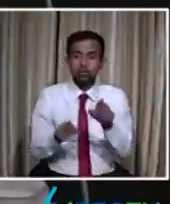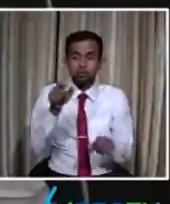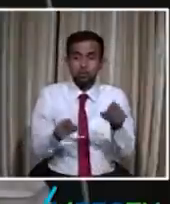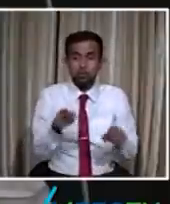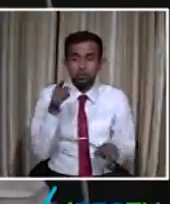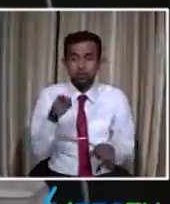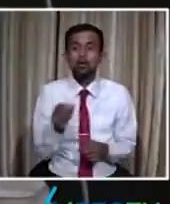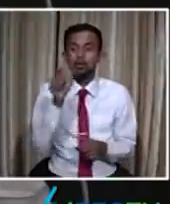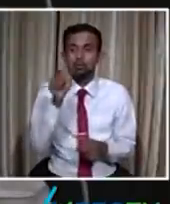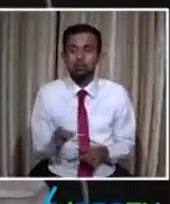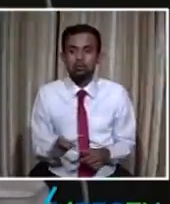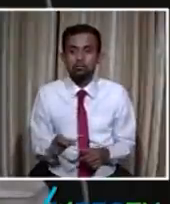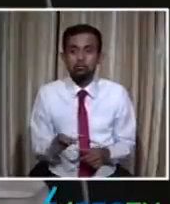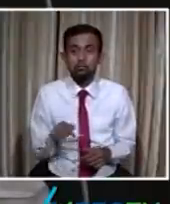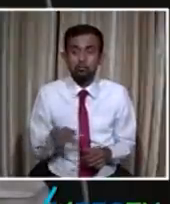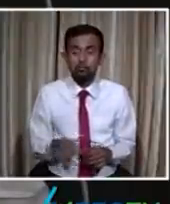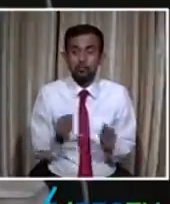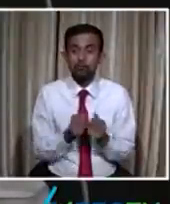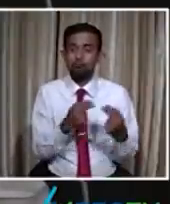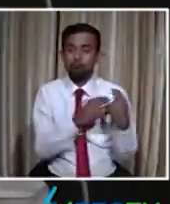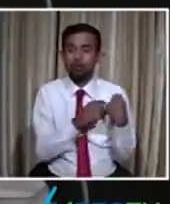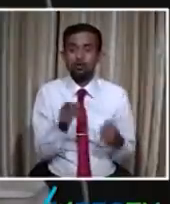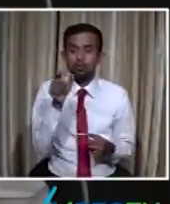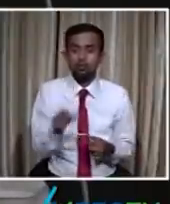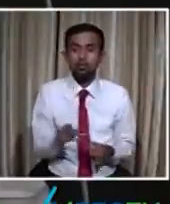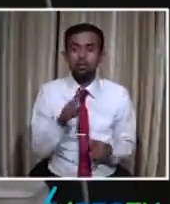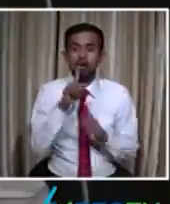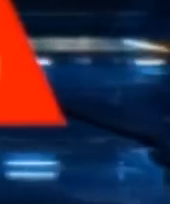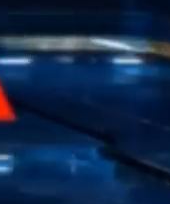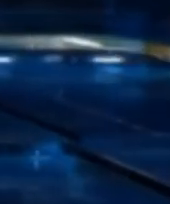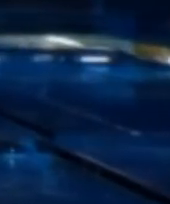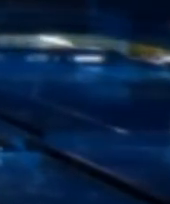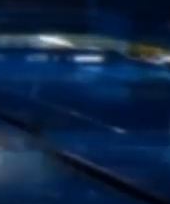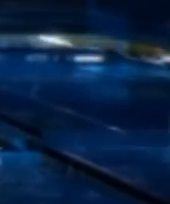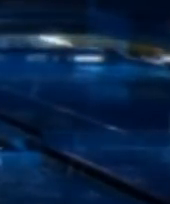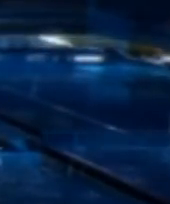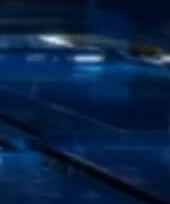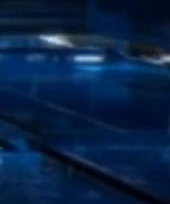මිනිසුන්ට වෙච්ච හානිය ගැන මේකට වග කියන කෙනා ගැන කවුරුවත් කතා කරන්නේ නැහැ සුදුහුණු ගාන.